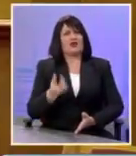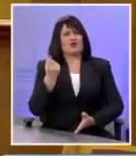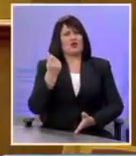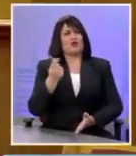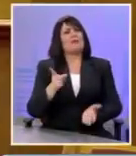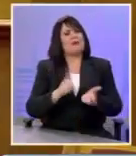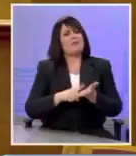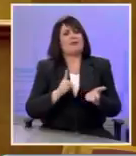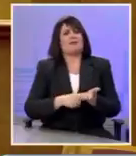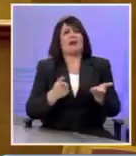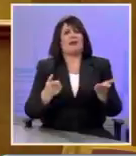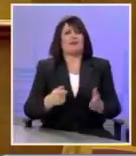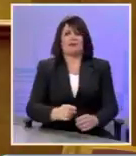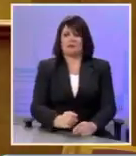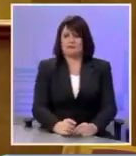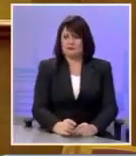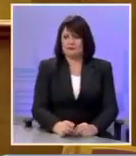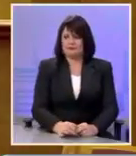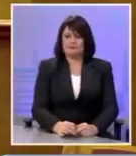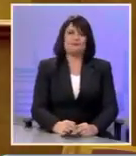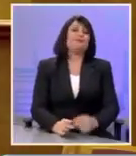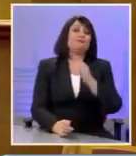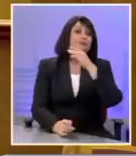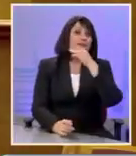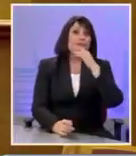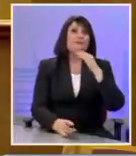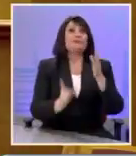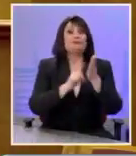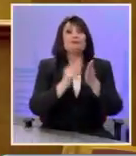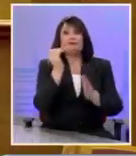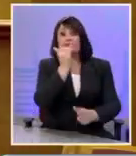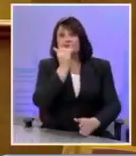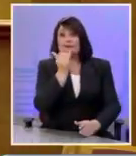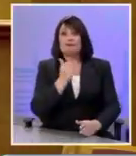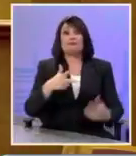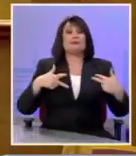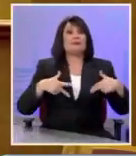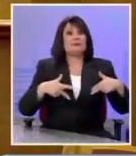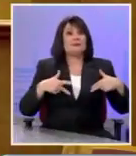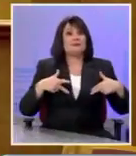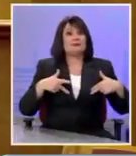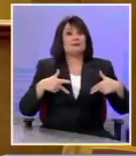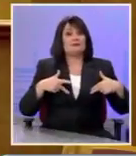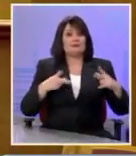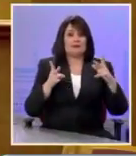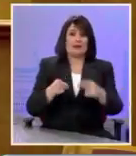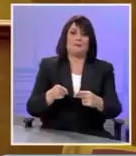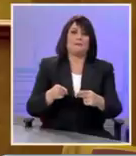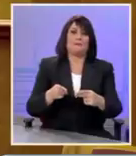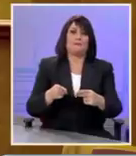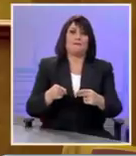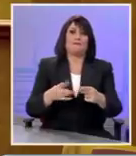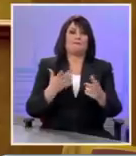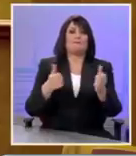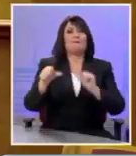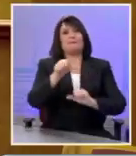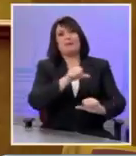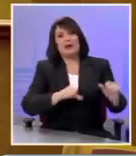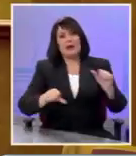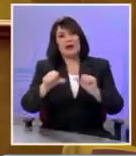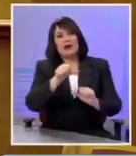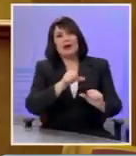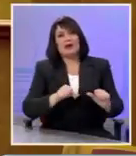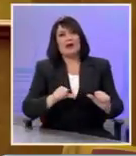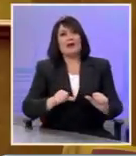οικονομία. Είναι επιτακτική ανάγκη η κυβέρνηση να σταματήσει τους πειραματισμούς και